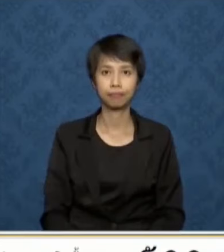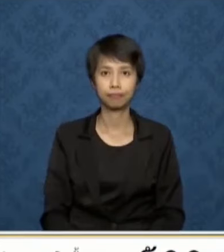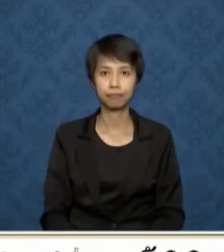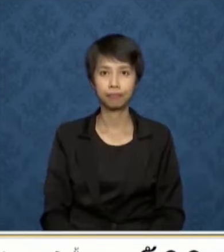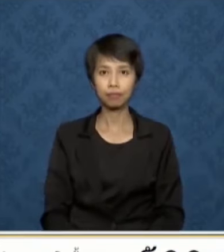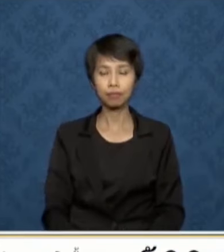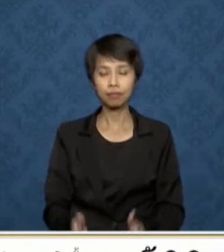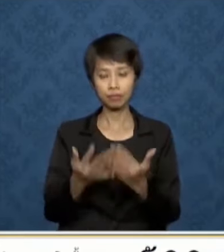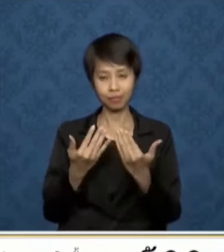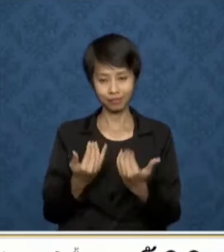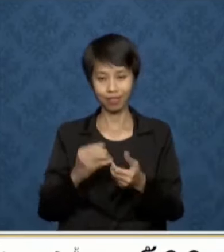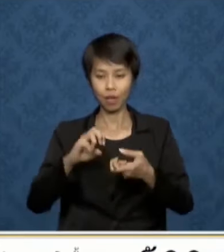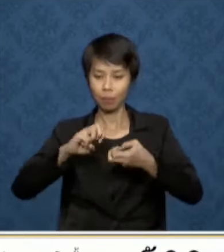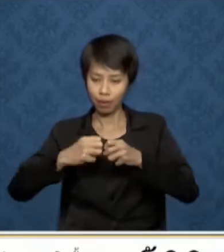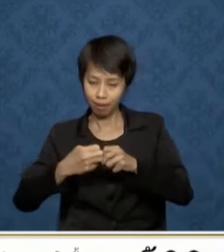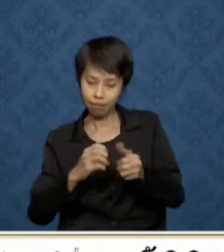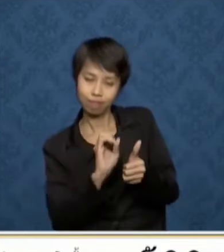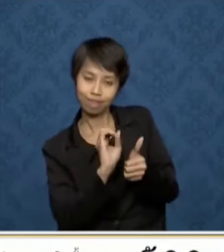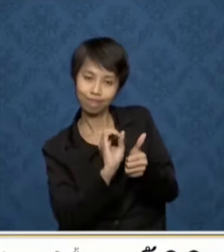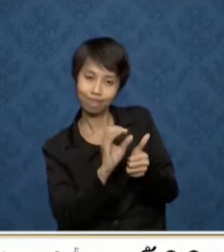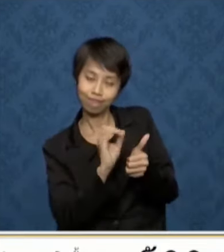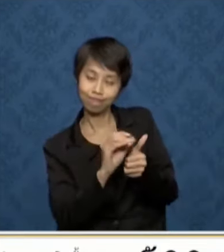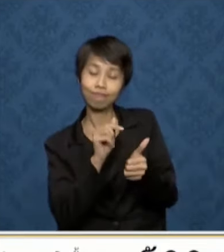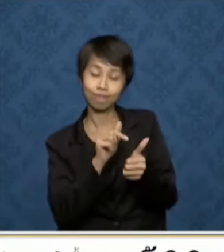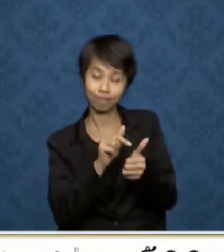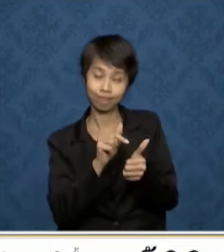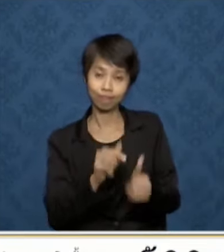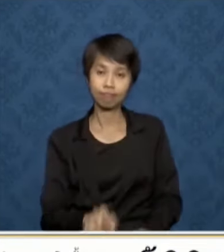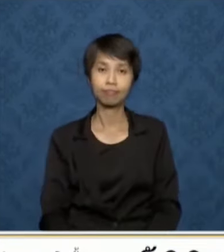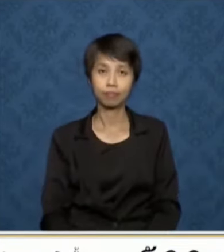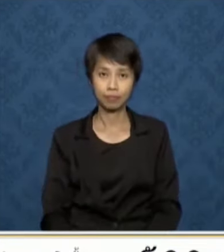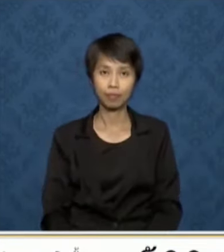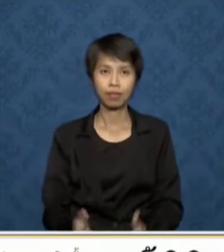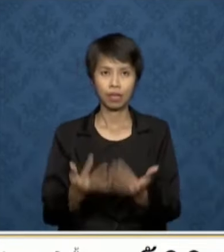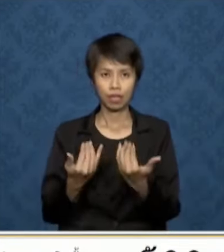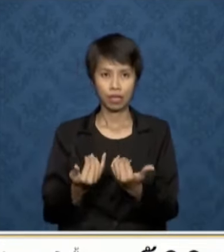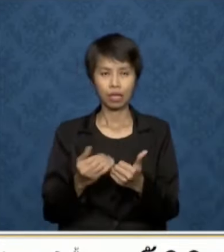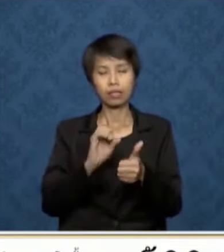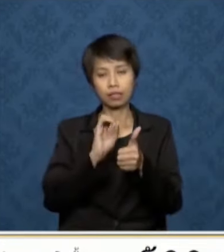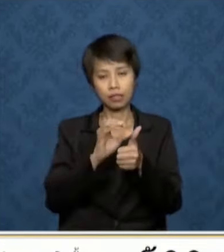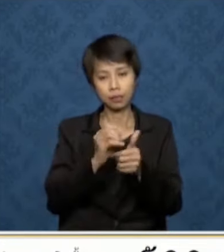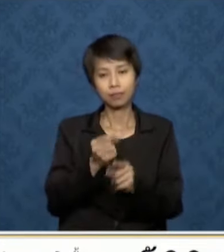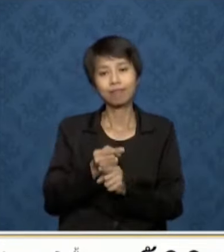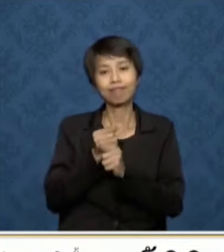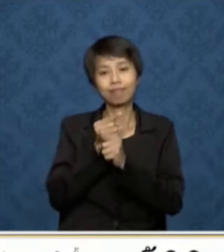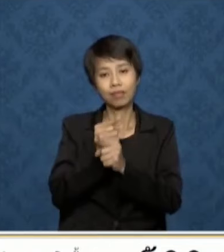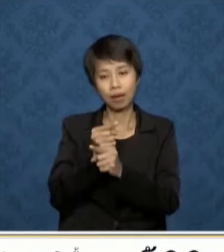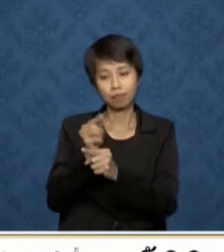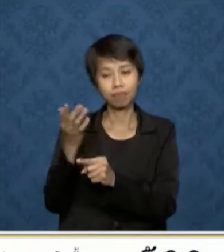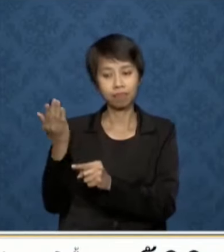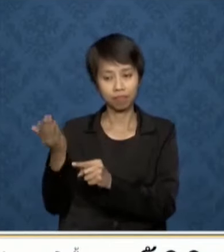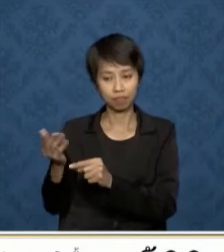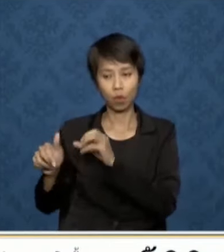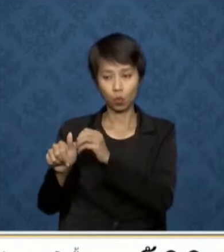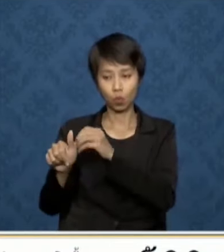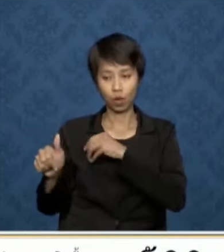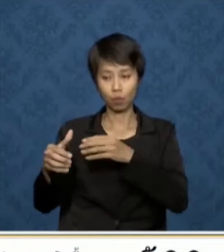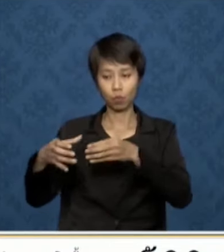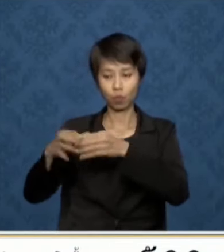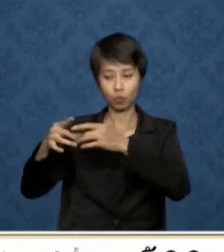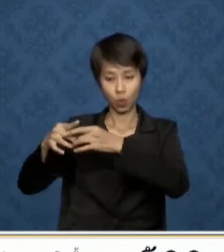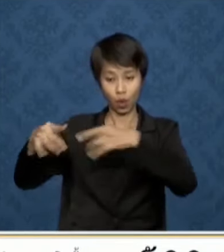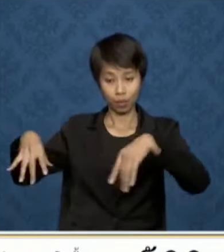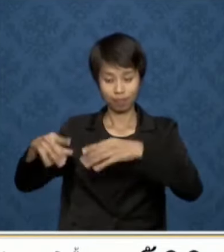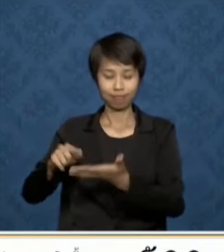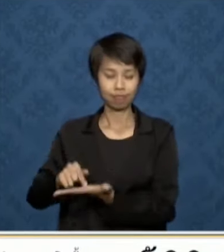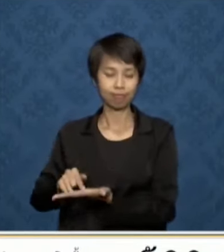ในส่วนของการเสนอแน่ปัหา gle concre็เป็นการเสนอแน่ตามยาติของท่านพุ่ดฝ่ายค้า ท่ใช